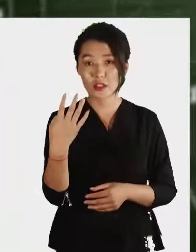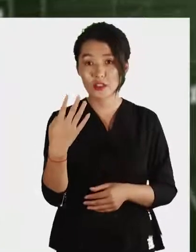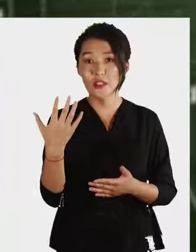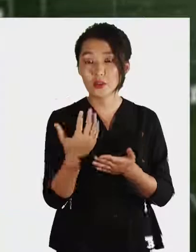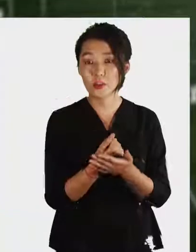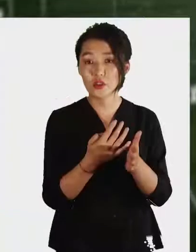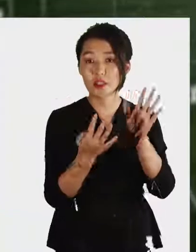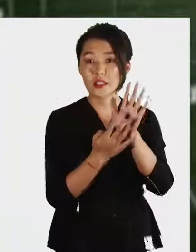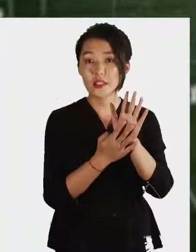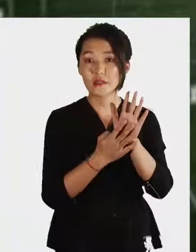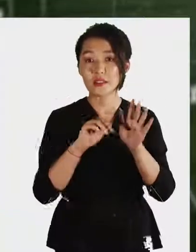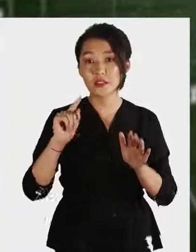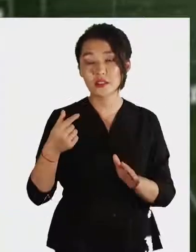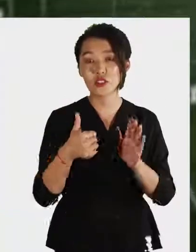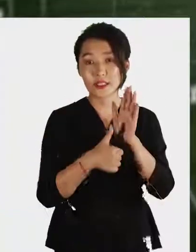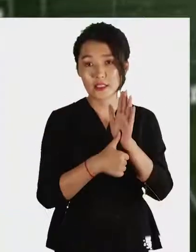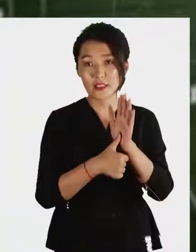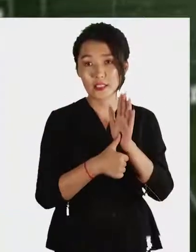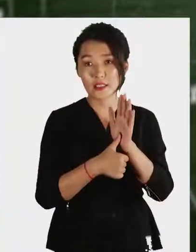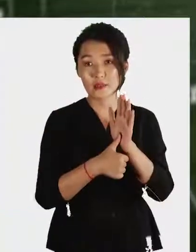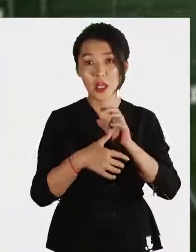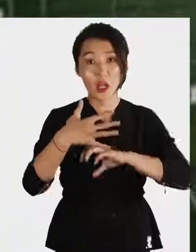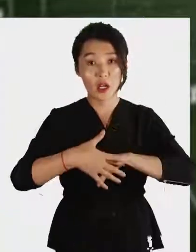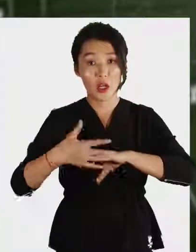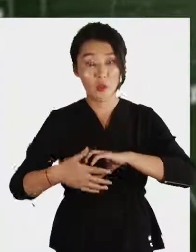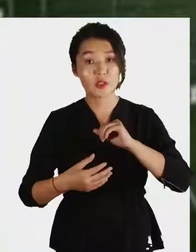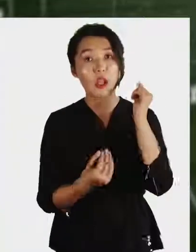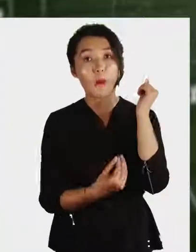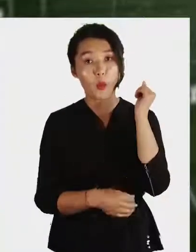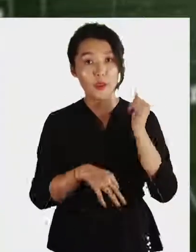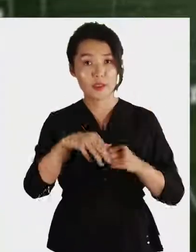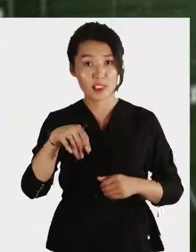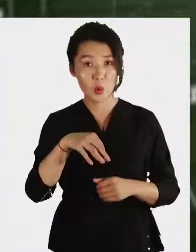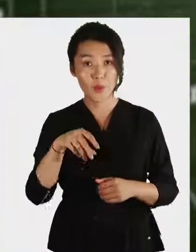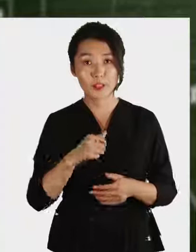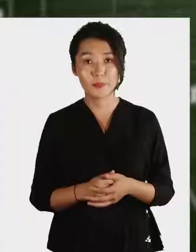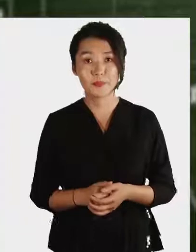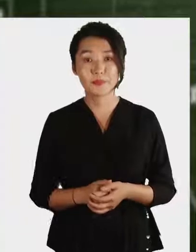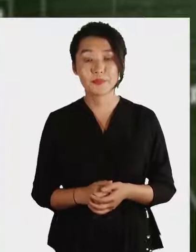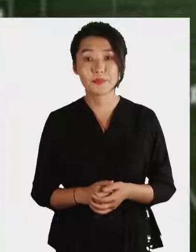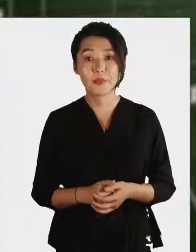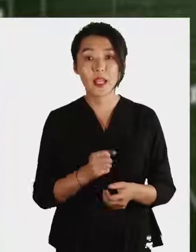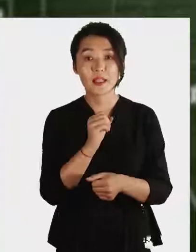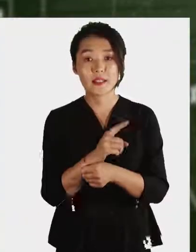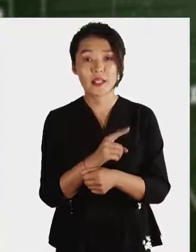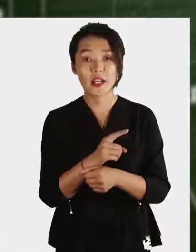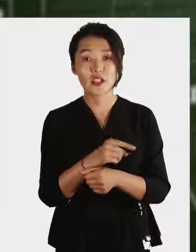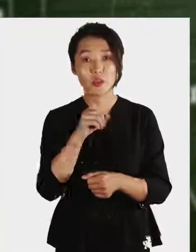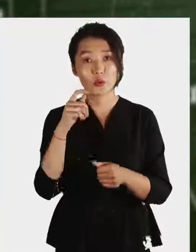отнимаем 2,4, получается 9,6 капусты после засолки.